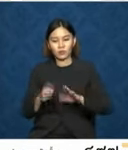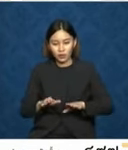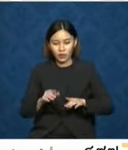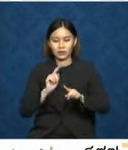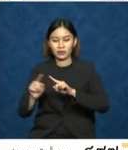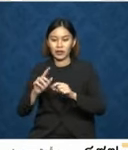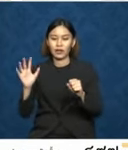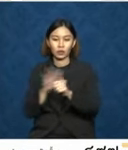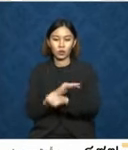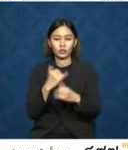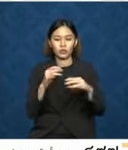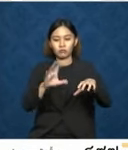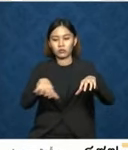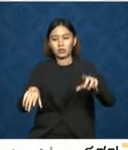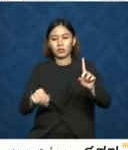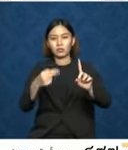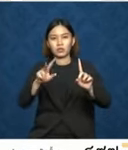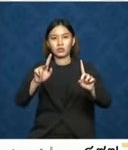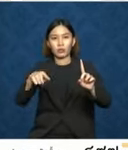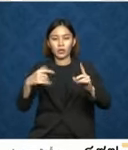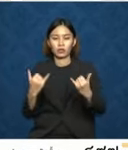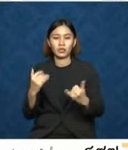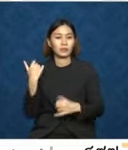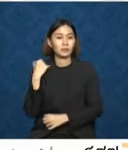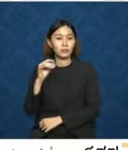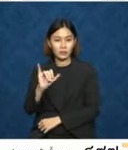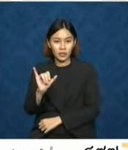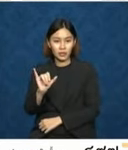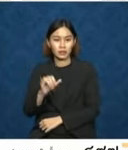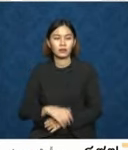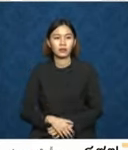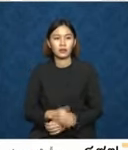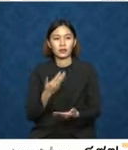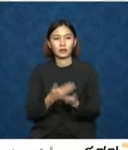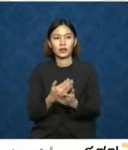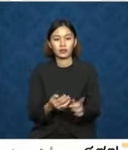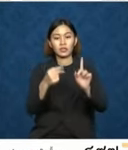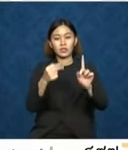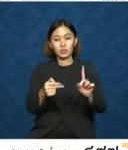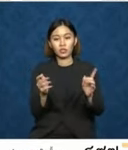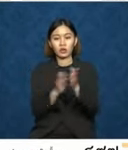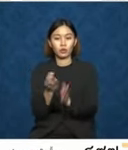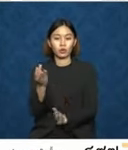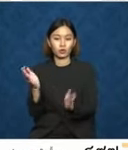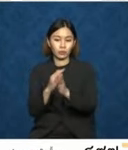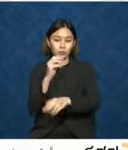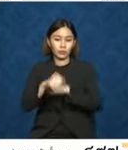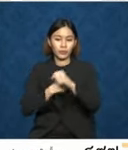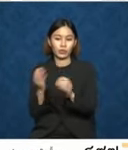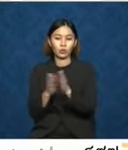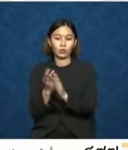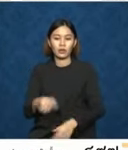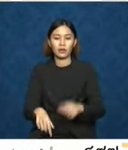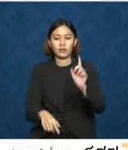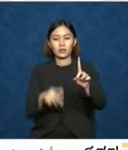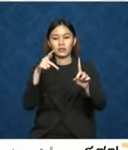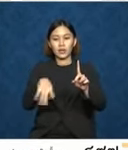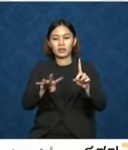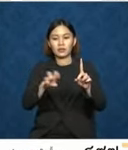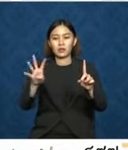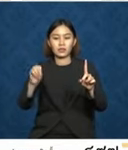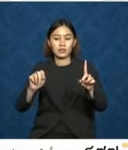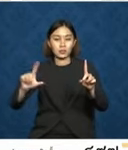ยังขาดอยู่ 12,000โรงเรียนถ้าใช้เดือนละ10,000บาทก็จะใช้เงินแค่ปีละ 1,440ล้าน